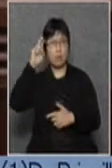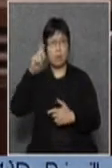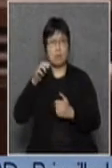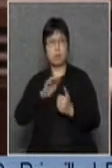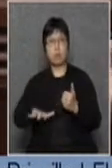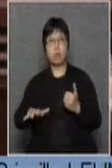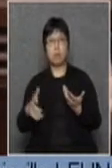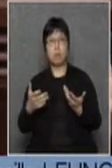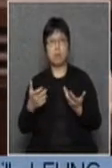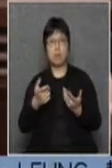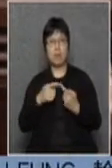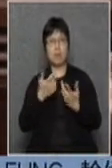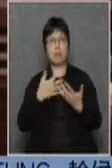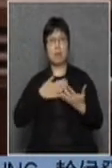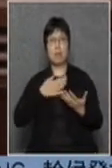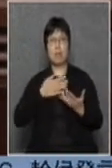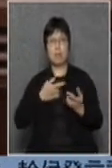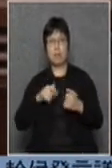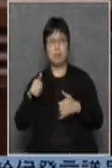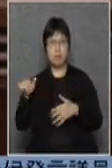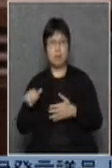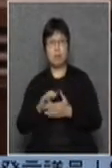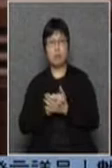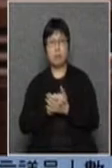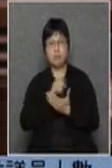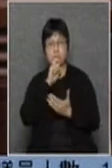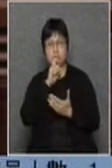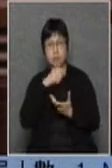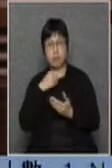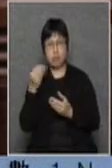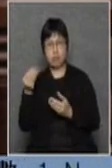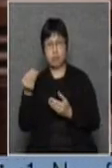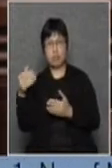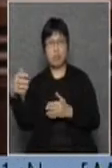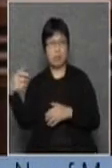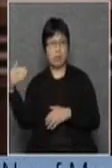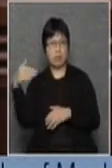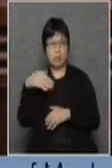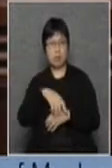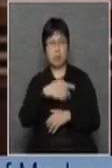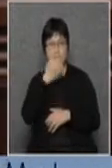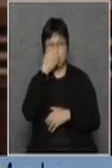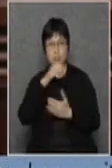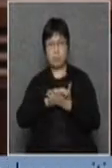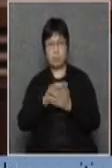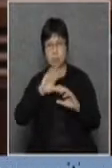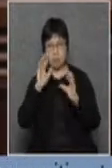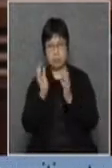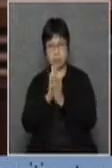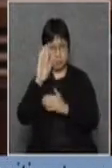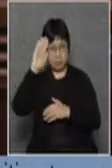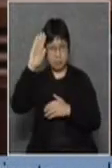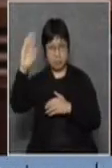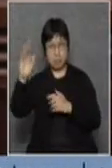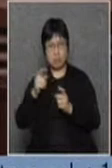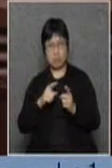哇，雞飛狗走啦，我哋香港。咁所以有啲熱錢湧咗入嚟，其實對我哋整體長遠嗰個